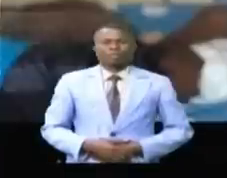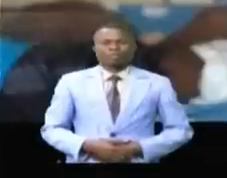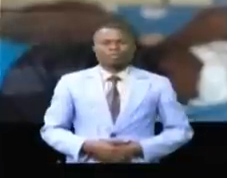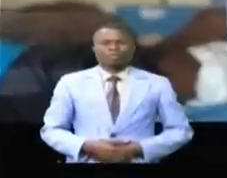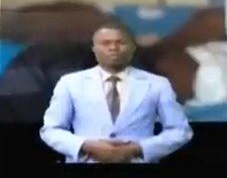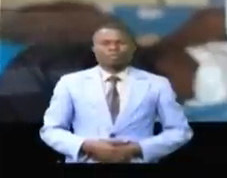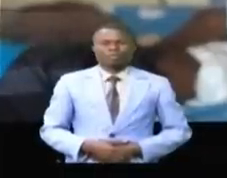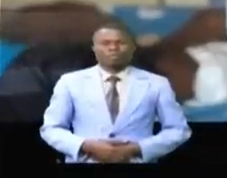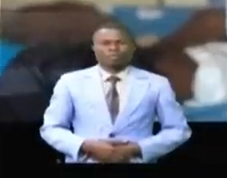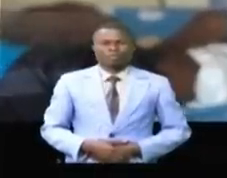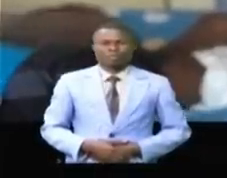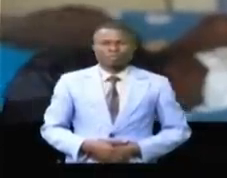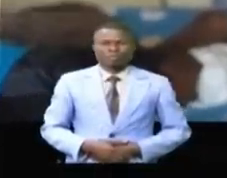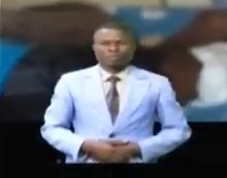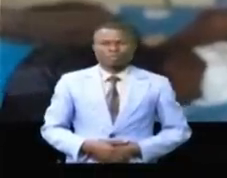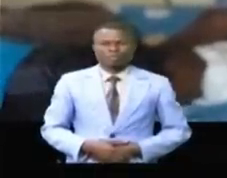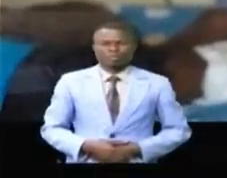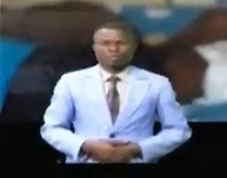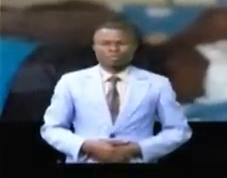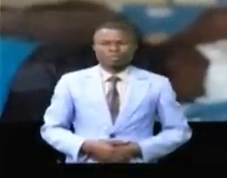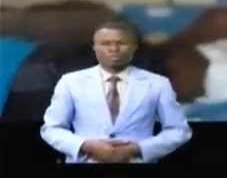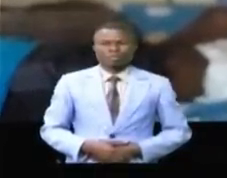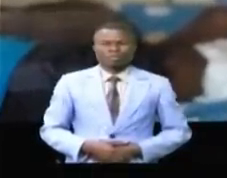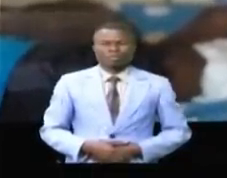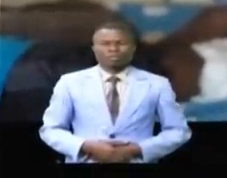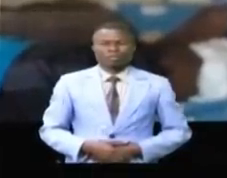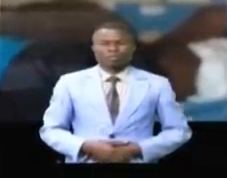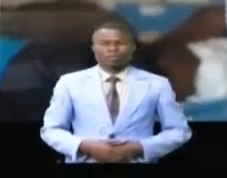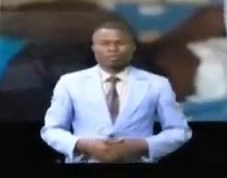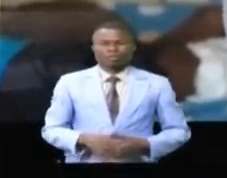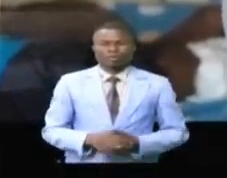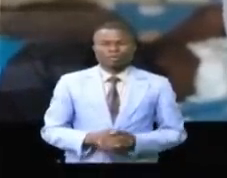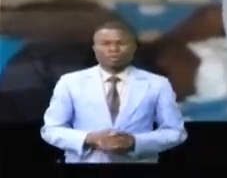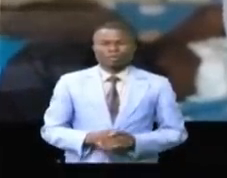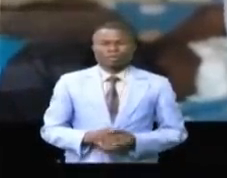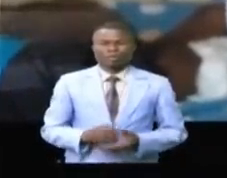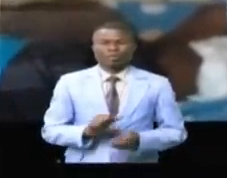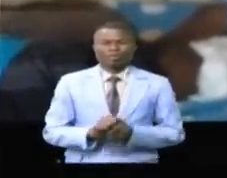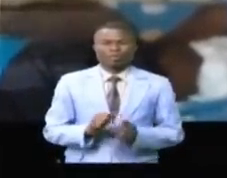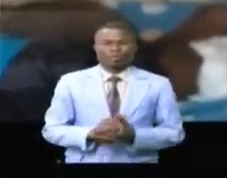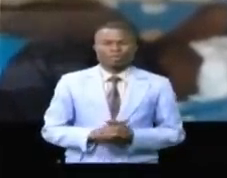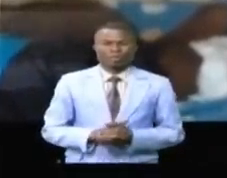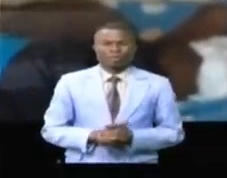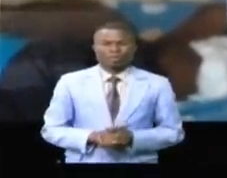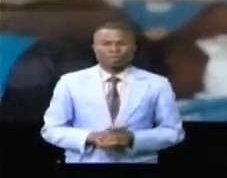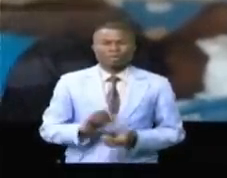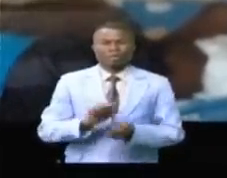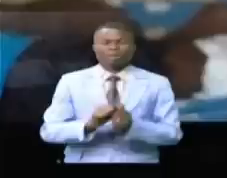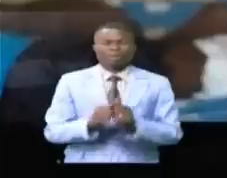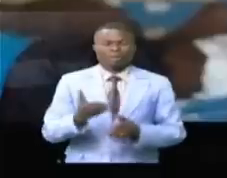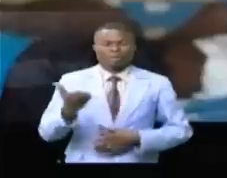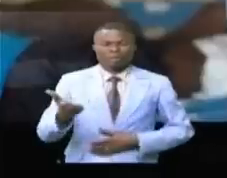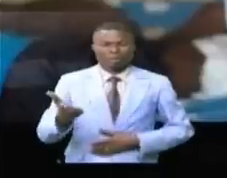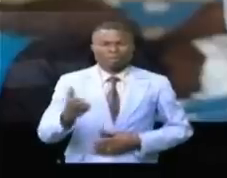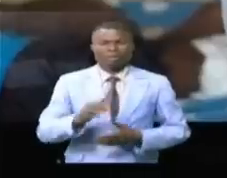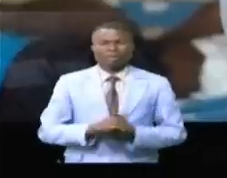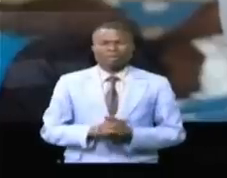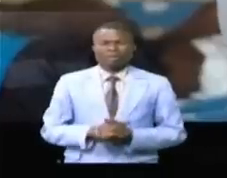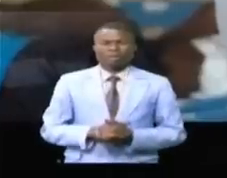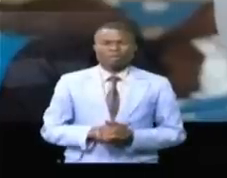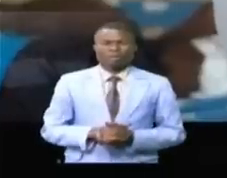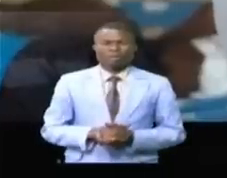vais dire à Maman Denise que merci pour ce qu'elle a fait pour nous, pour sa fondation. Pour les autres